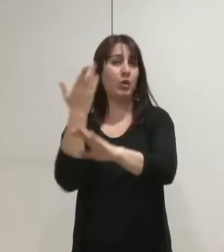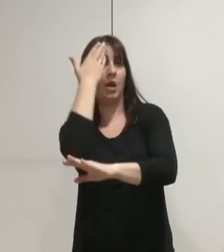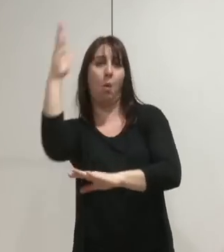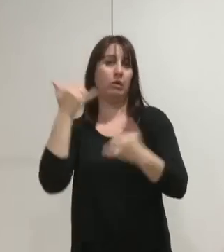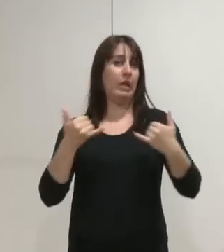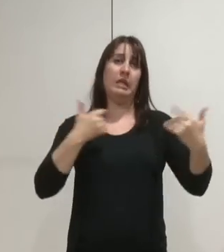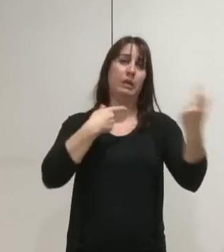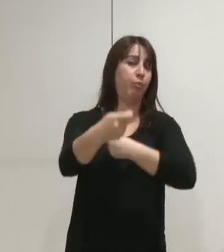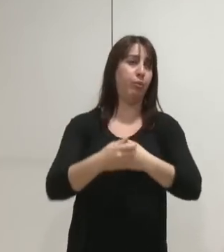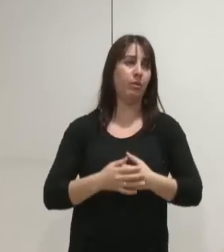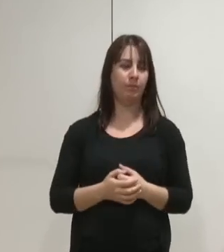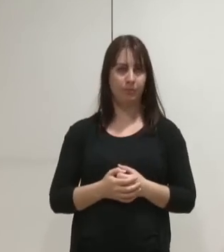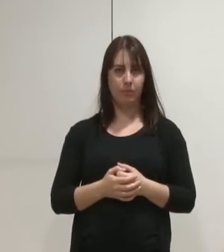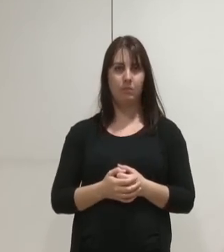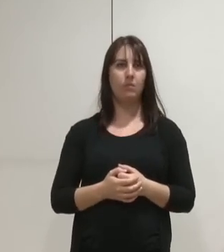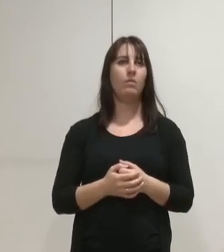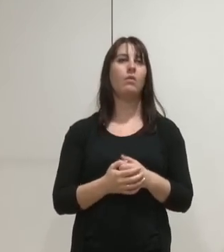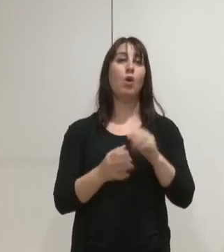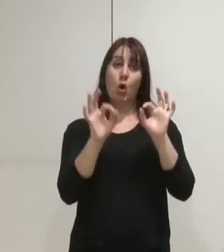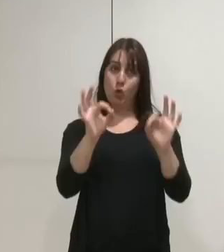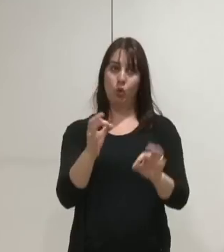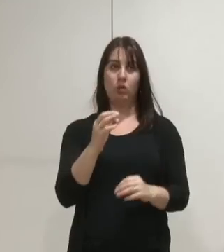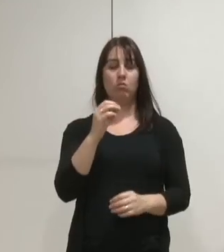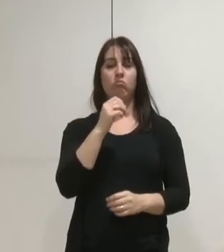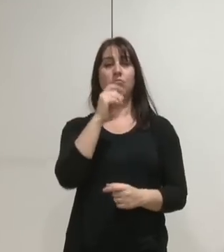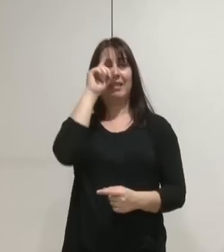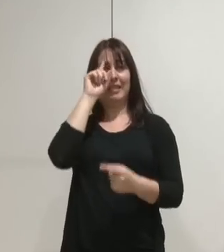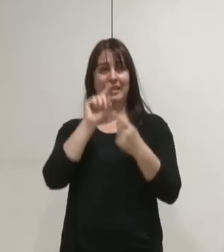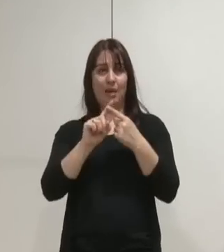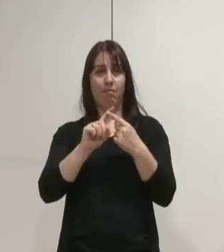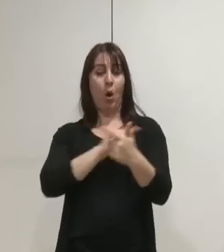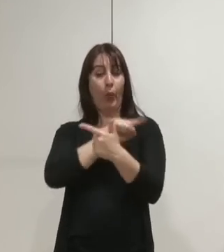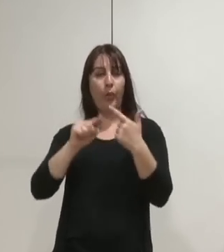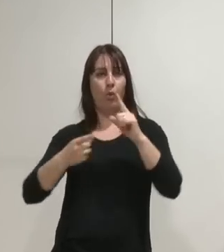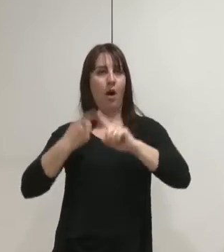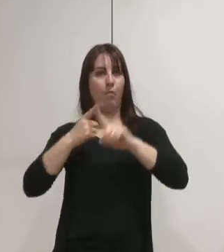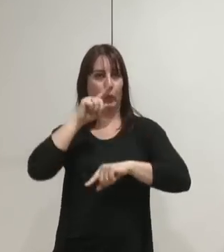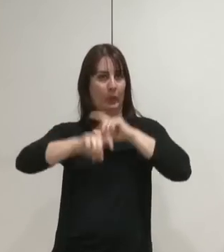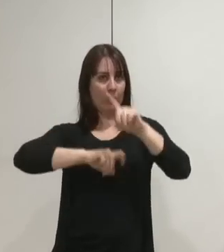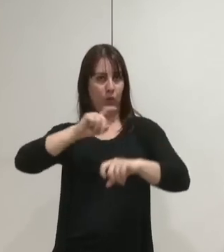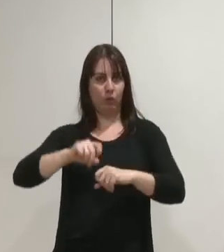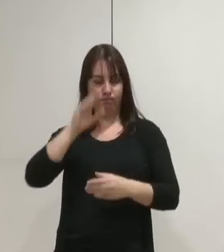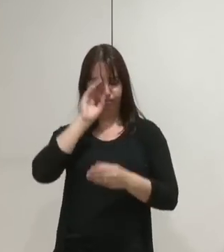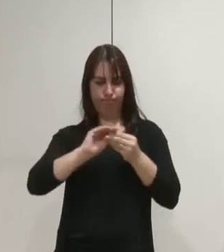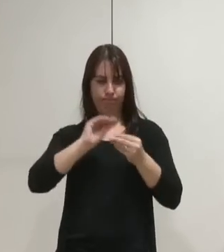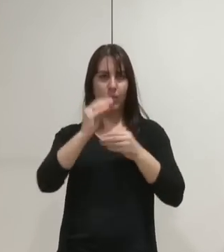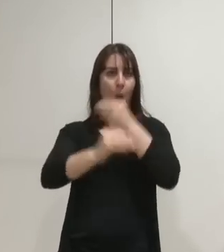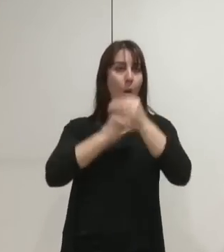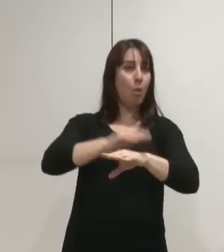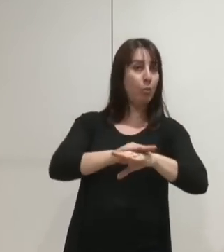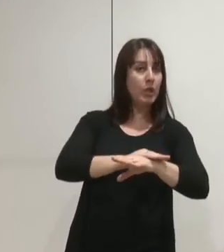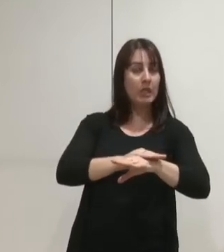euh il y a deux questions pertinentes à se poser la première est-ce que le monde politique et